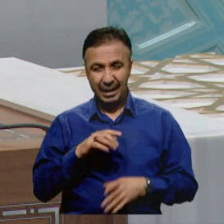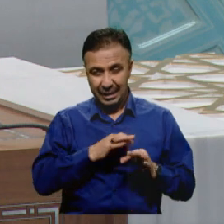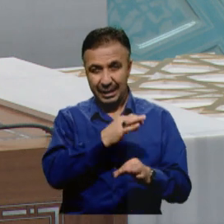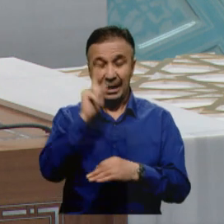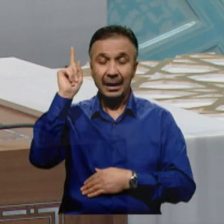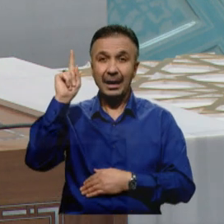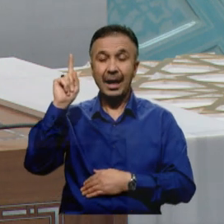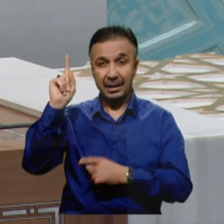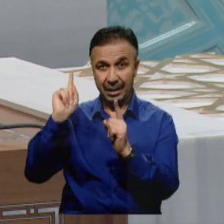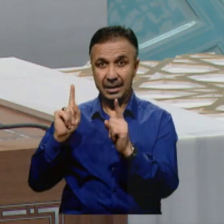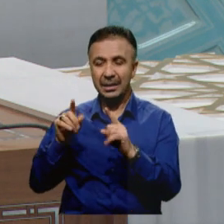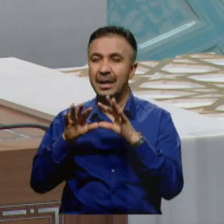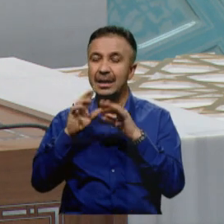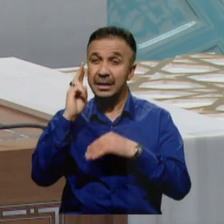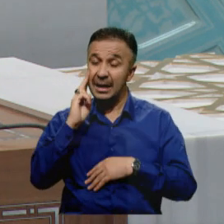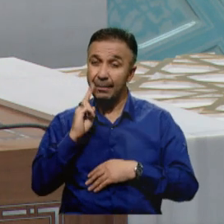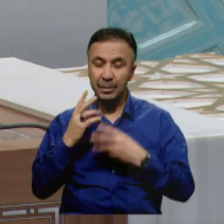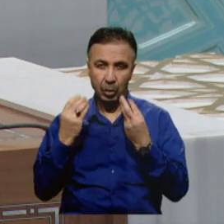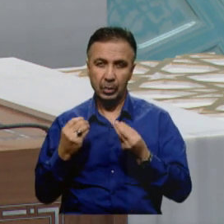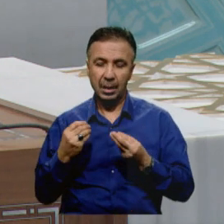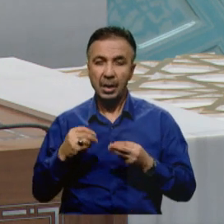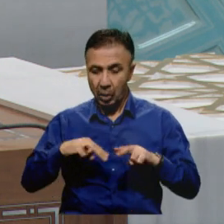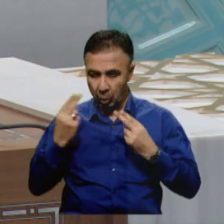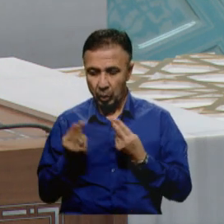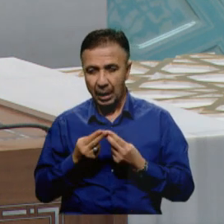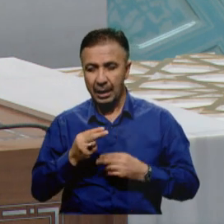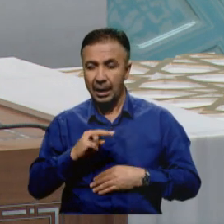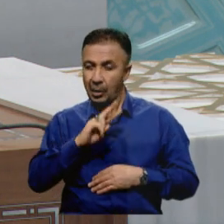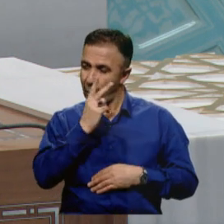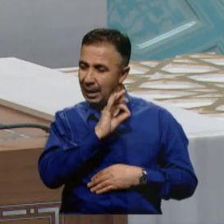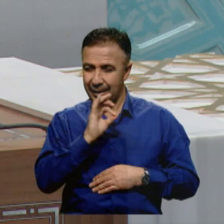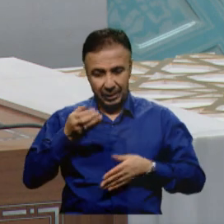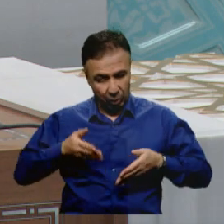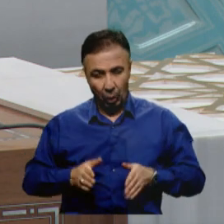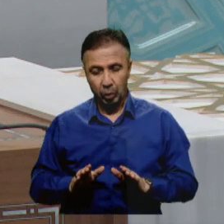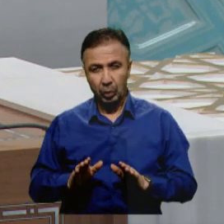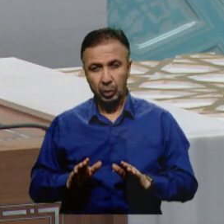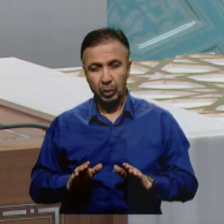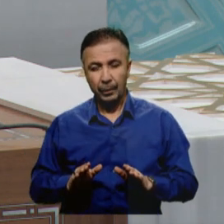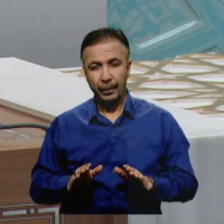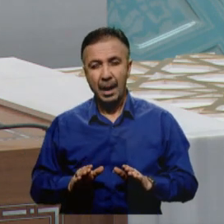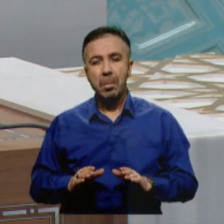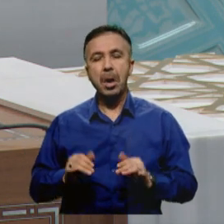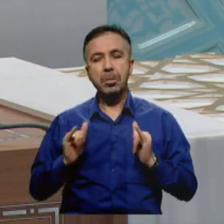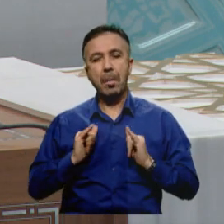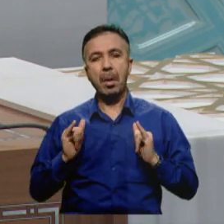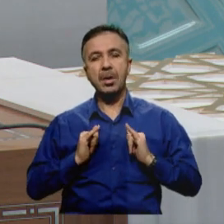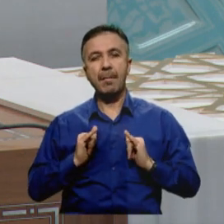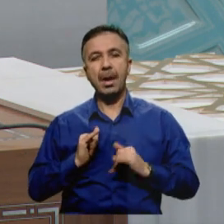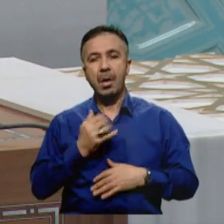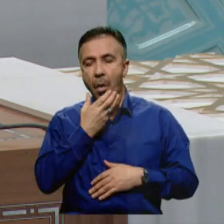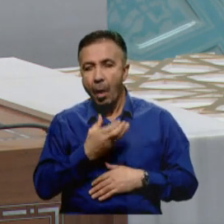çıksınlar. Dünyaya günahsız geldiniz, temiz geldiniz. Böyle tembel tembel ömrünüzü,